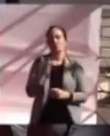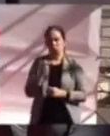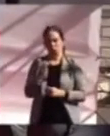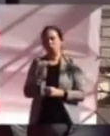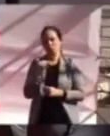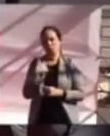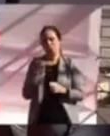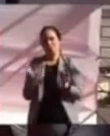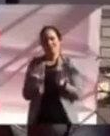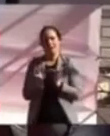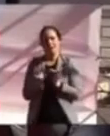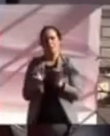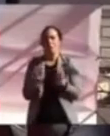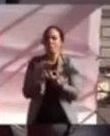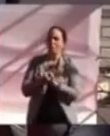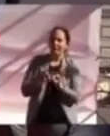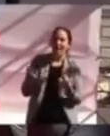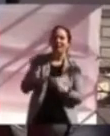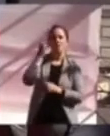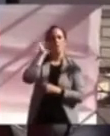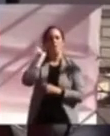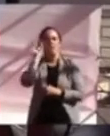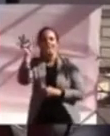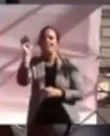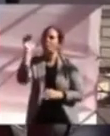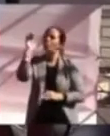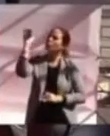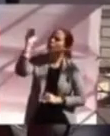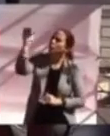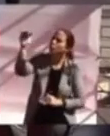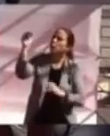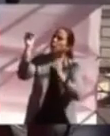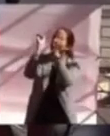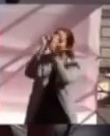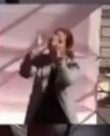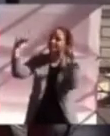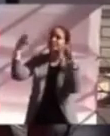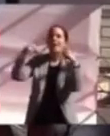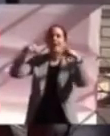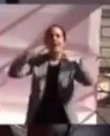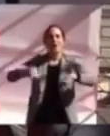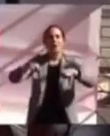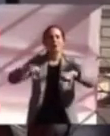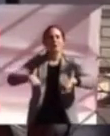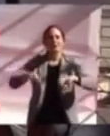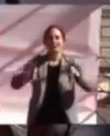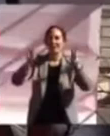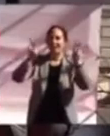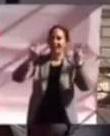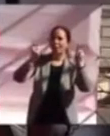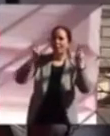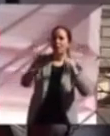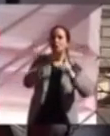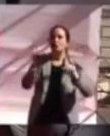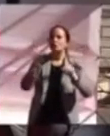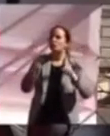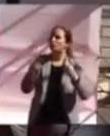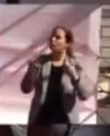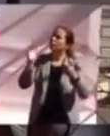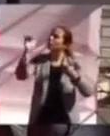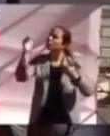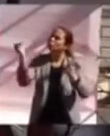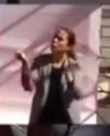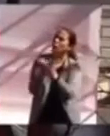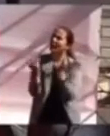avere degli obiettivi ma oggi il tema non è semplicemente cosa succederà tra qualche anno e noi dobbiamo